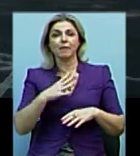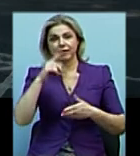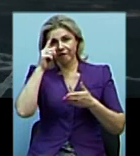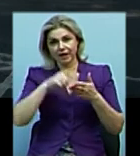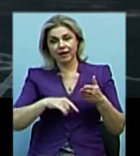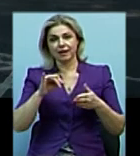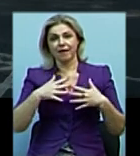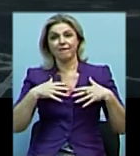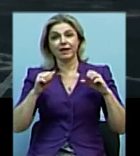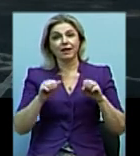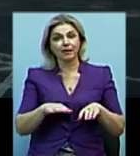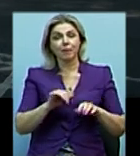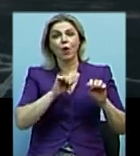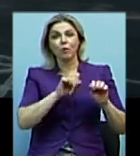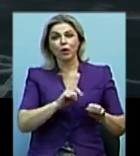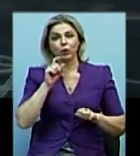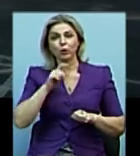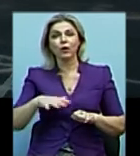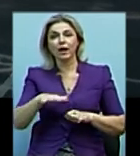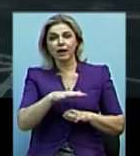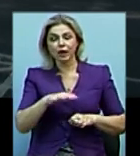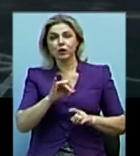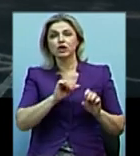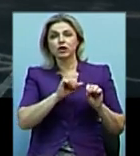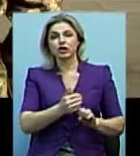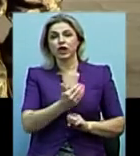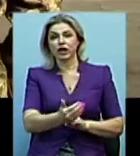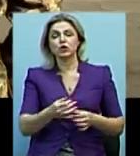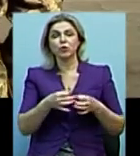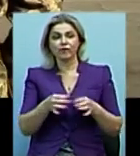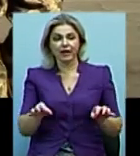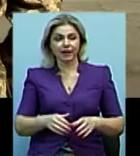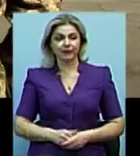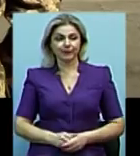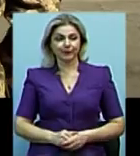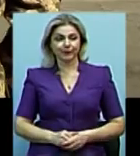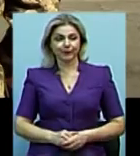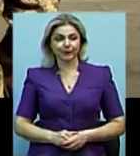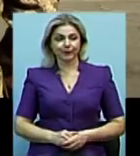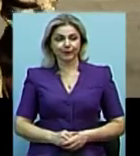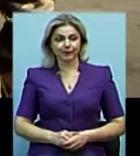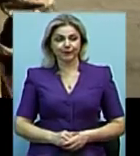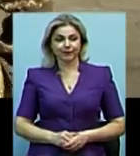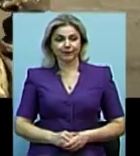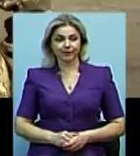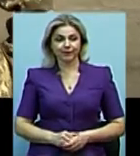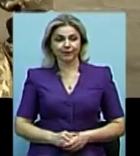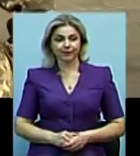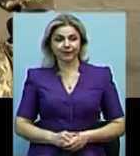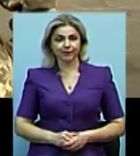і відданим, обороняти Україну, захищати її суверенітет. Приступити до складання військової присяги.